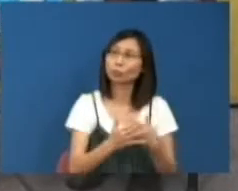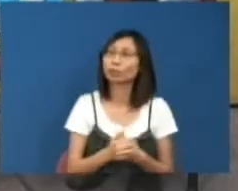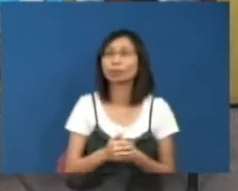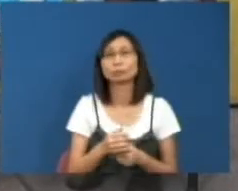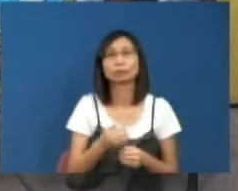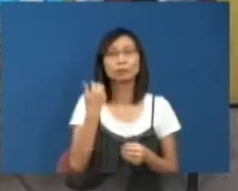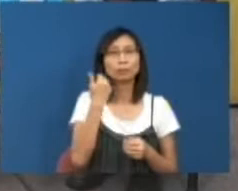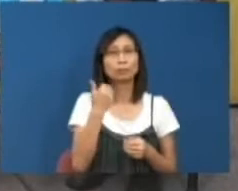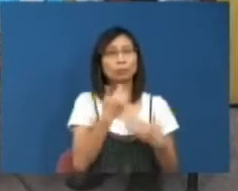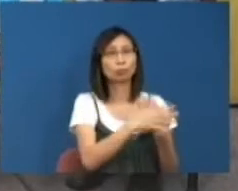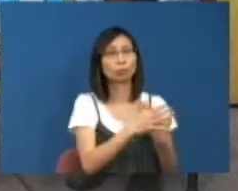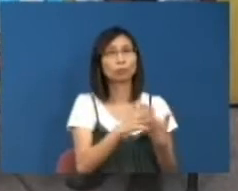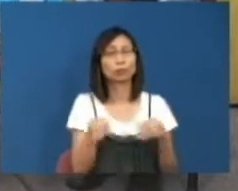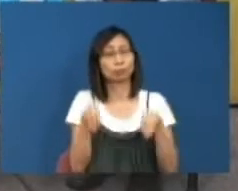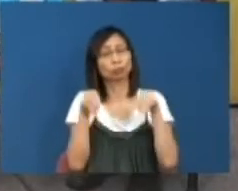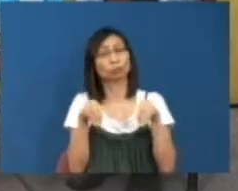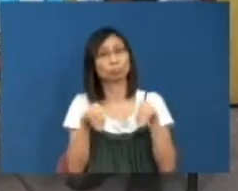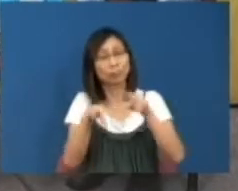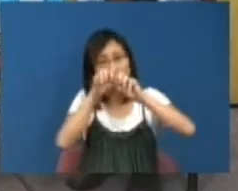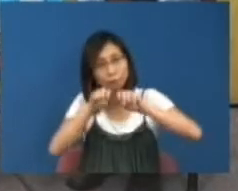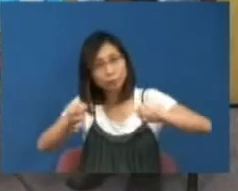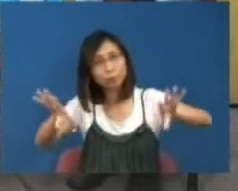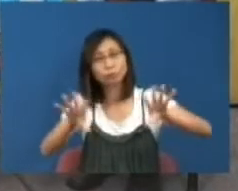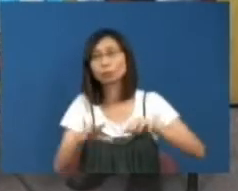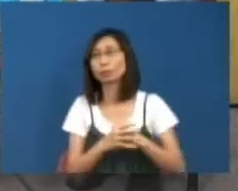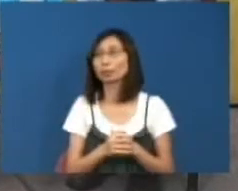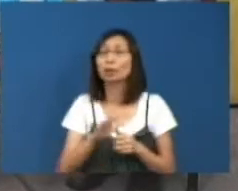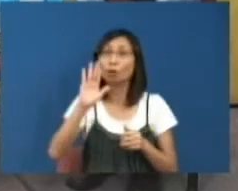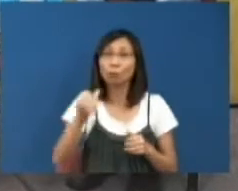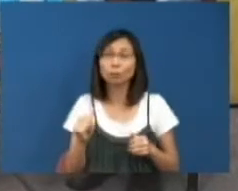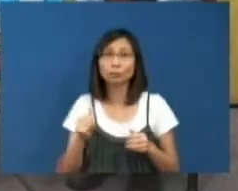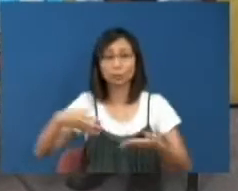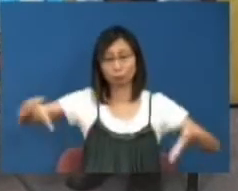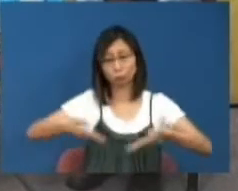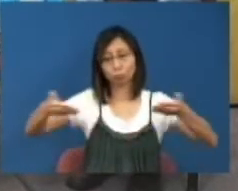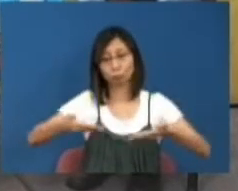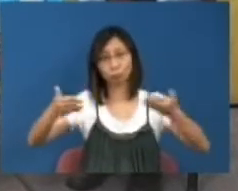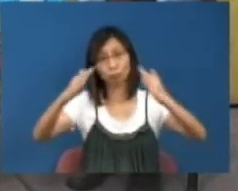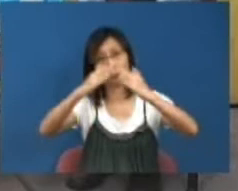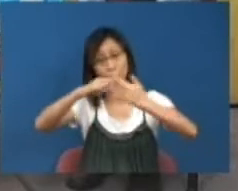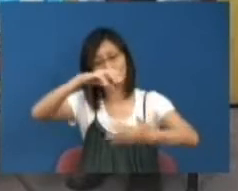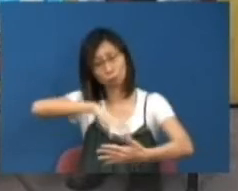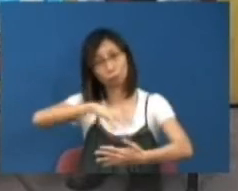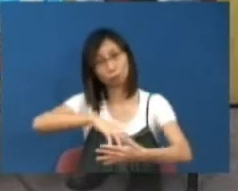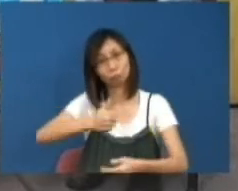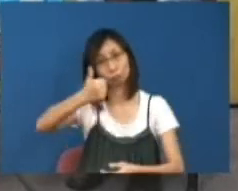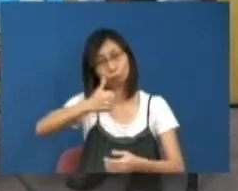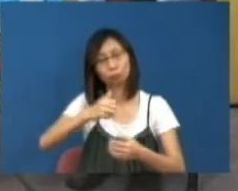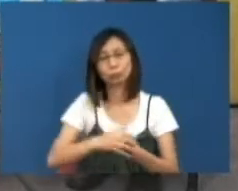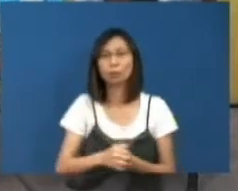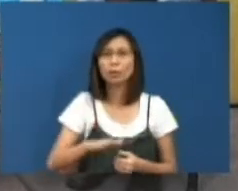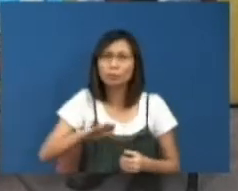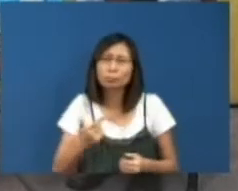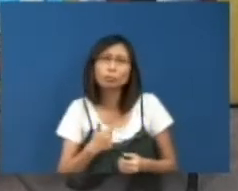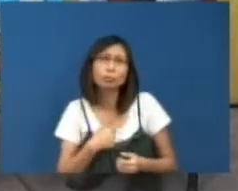出嚟嗰啲廢料或者啲沼氣咧，其實可以完全喺個廚房度用翻曬㗎，所以呢啲能源係完全唔會嘥㗎嘛。咁啊，係我哋香